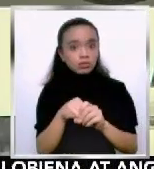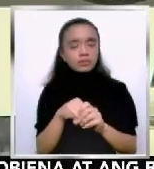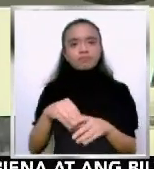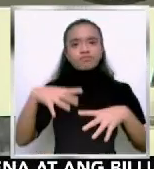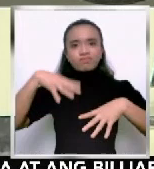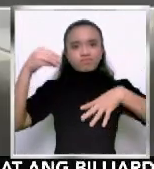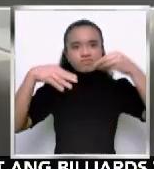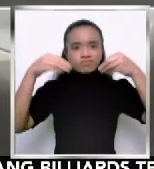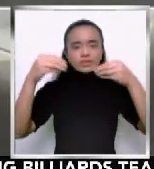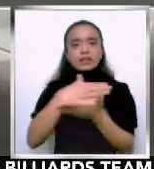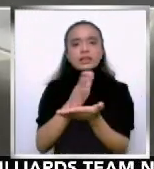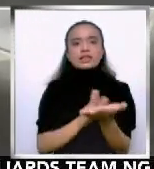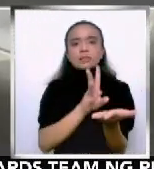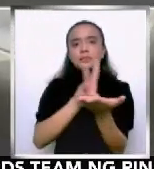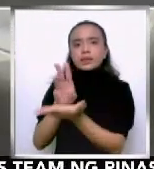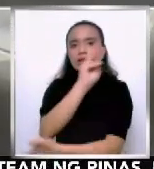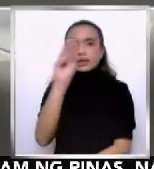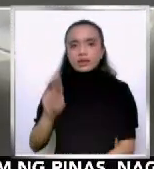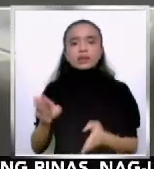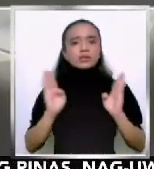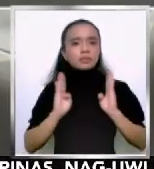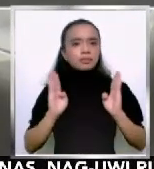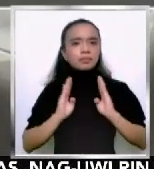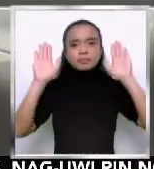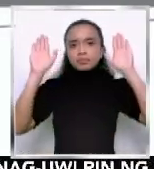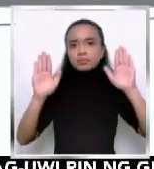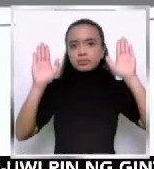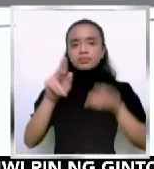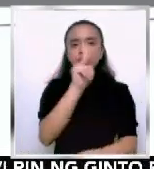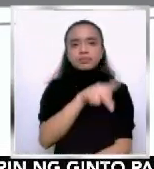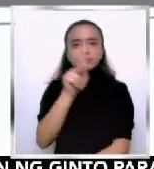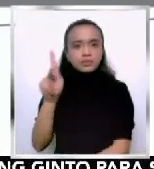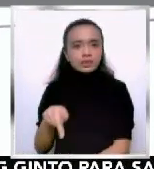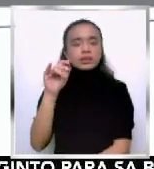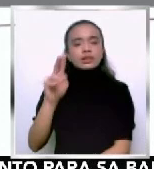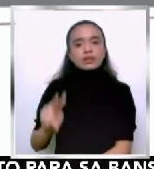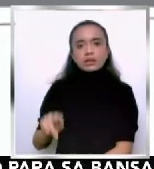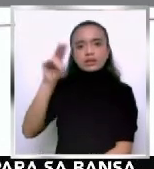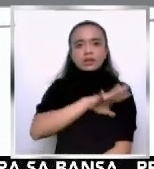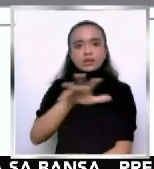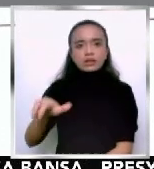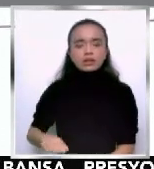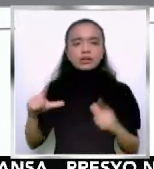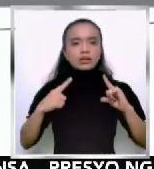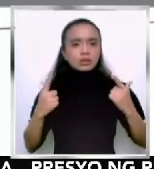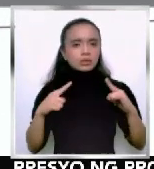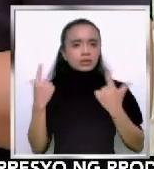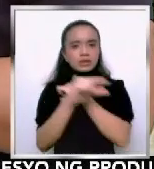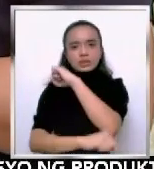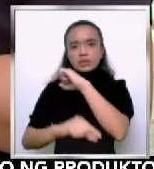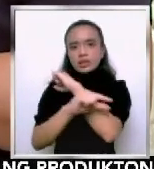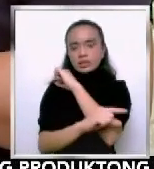ilang bahagi ng Metro Manila, Baguio City, Benguet, Pampanga, Ilocos Norte, Cagayan, Apayao, Laguna, Quezon, Albay at Camarines